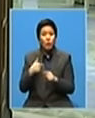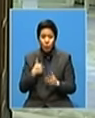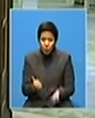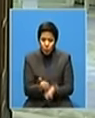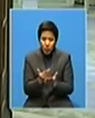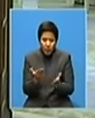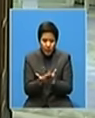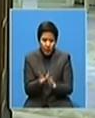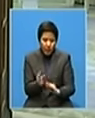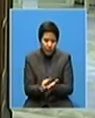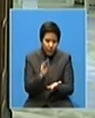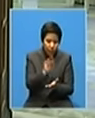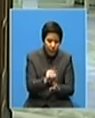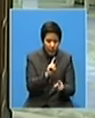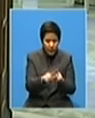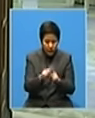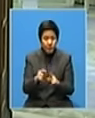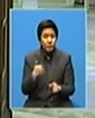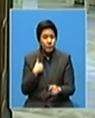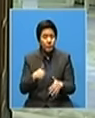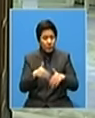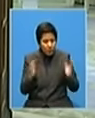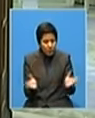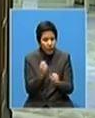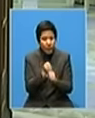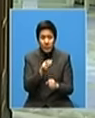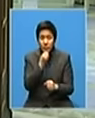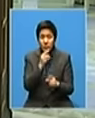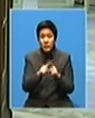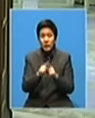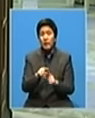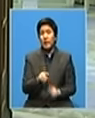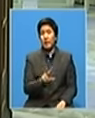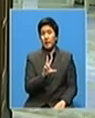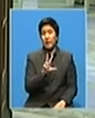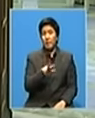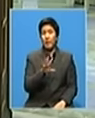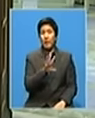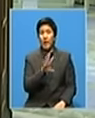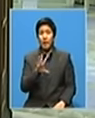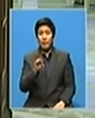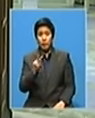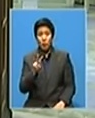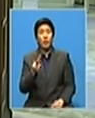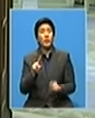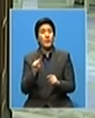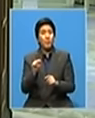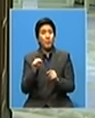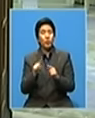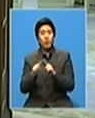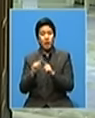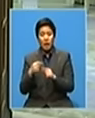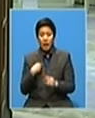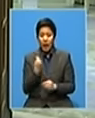าการเกษตรแก่ชุมชนในพื้นที่ดังกล่าวจำนวน 3,052 ตำบลตำบลละ1ล้านบาทอีกด้วยนะครับก็ขอให้ใช้อ